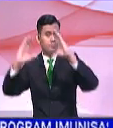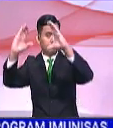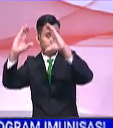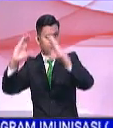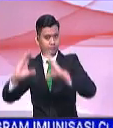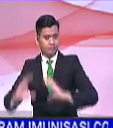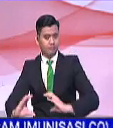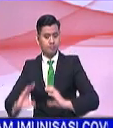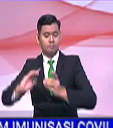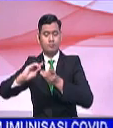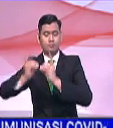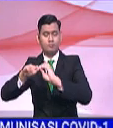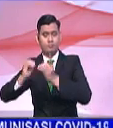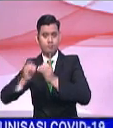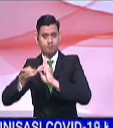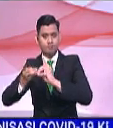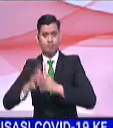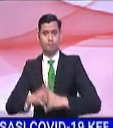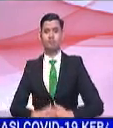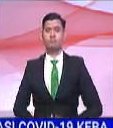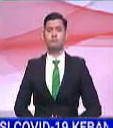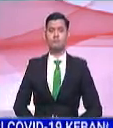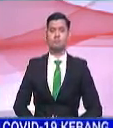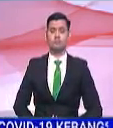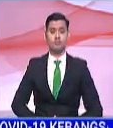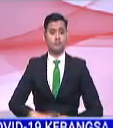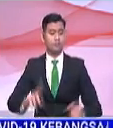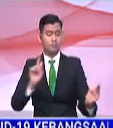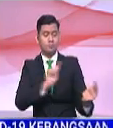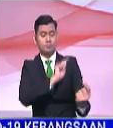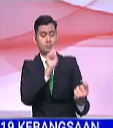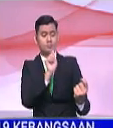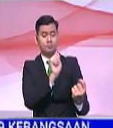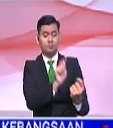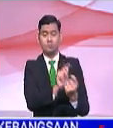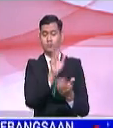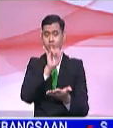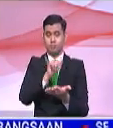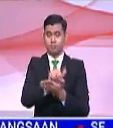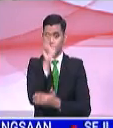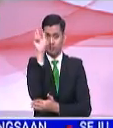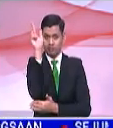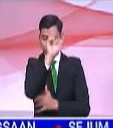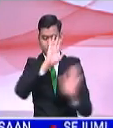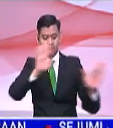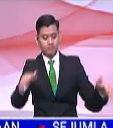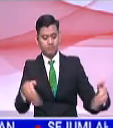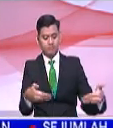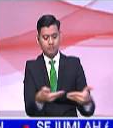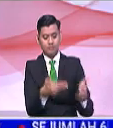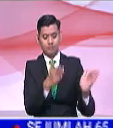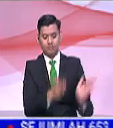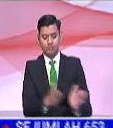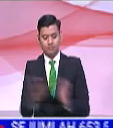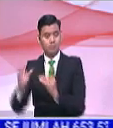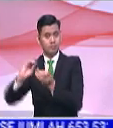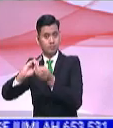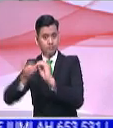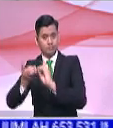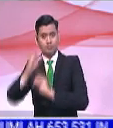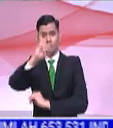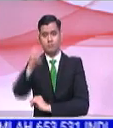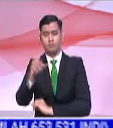and digitalization. Sejajar langkah itu, kerajaan telah memperkenal Pelan Jalinan Digital Negara